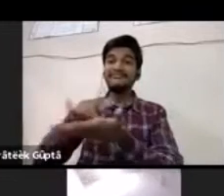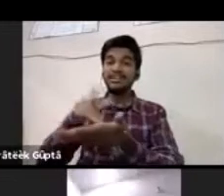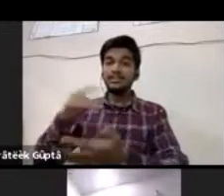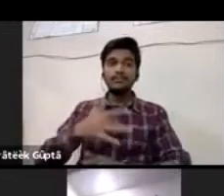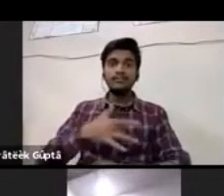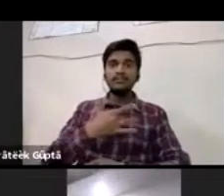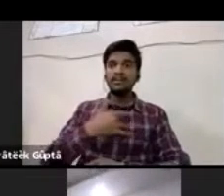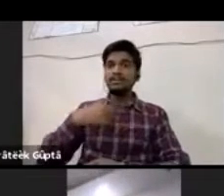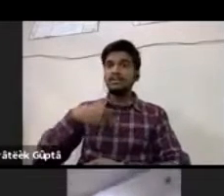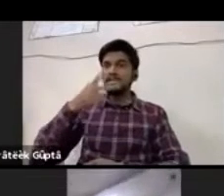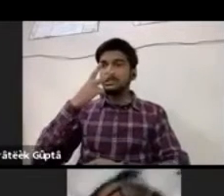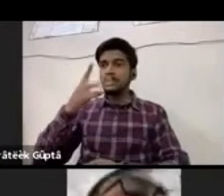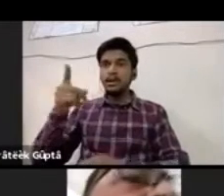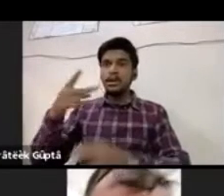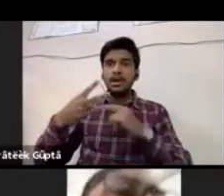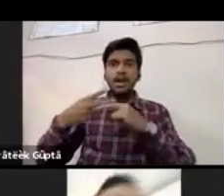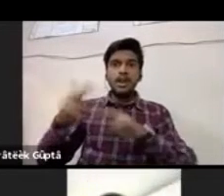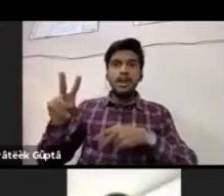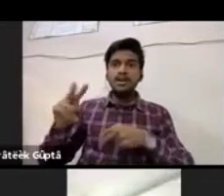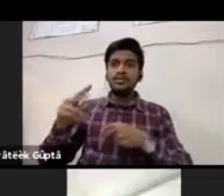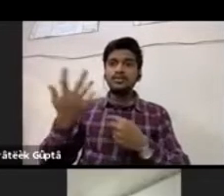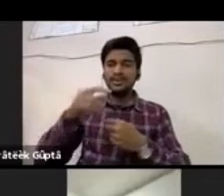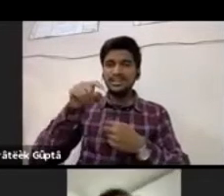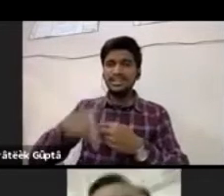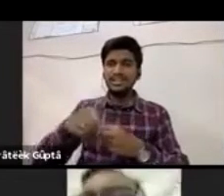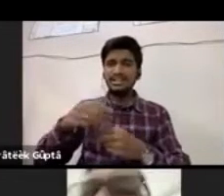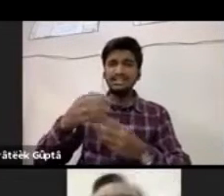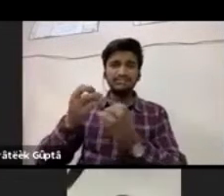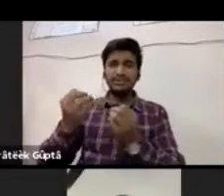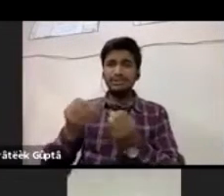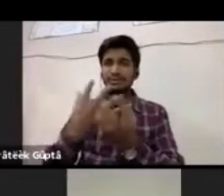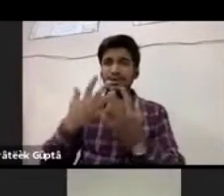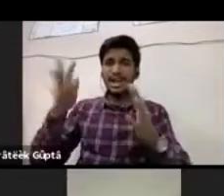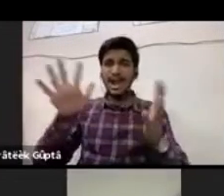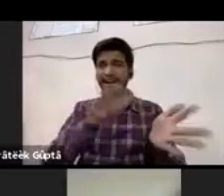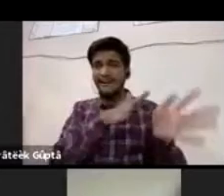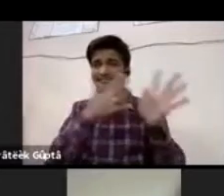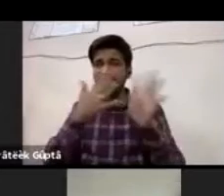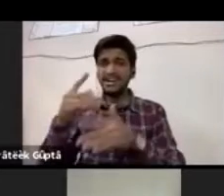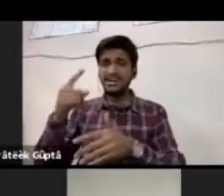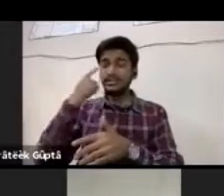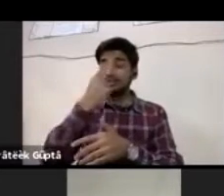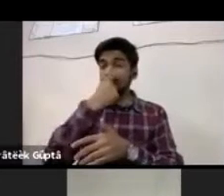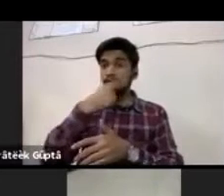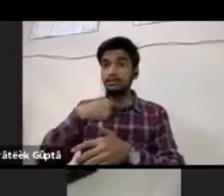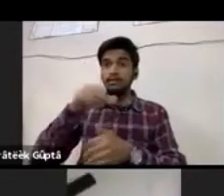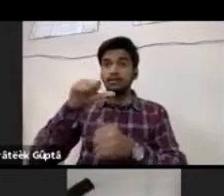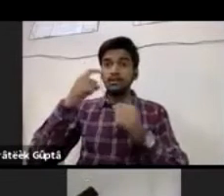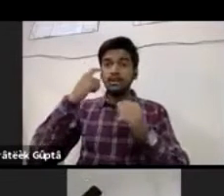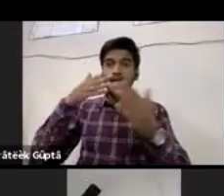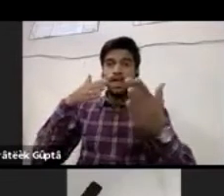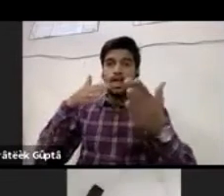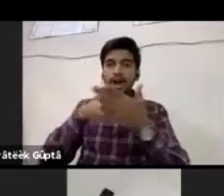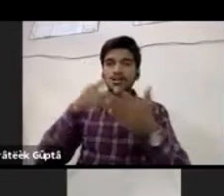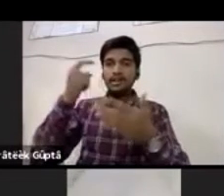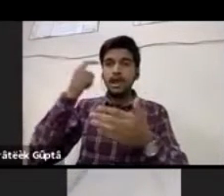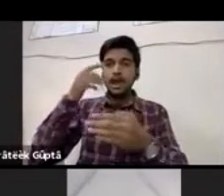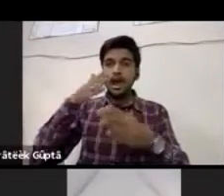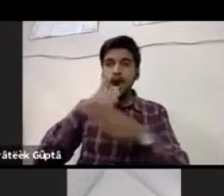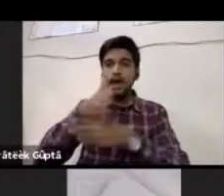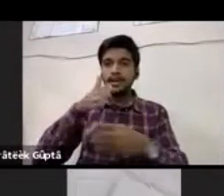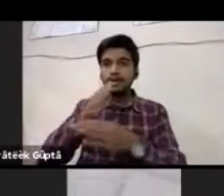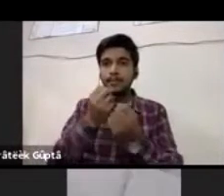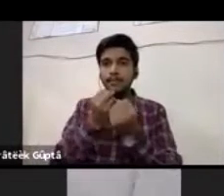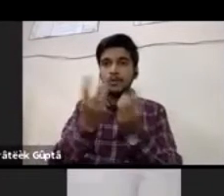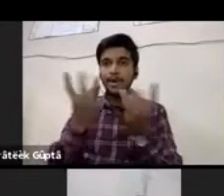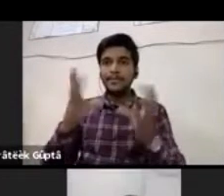प्रदूषण की वजह से माय आईज गेट सो रस्टी. आई इवन इट हर्ट्स टू इवन ओपन द आई. यू हैव टू डू इट. यू हैव टू